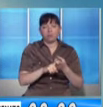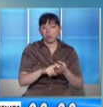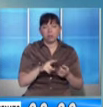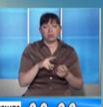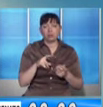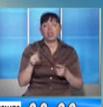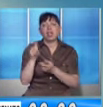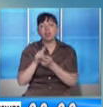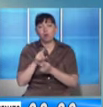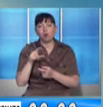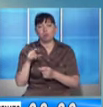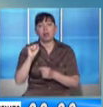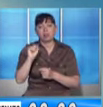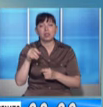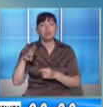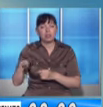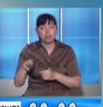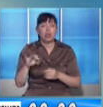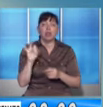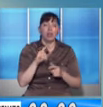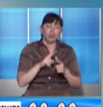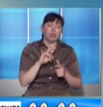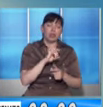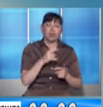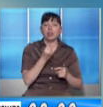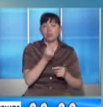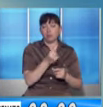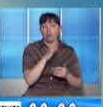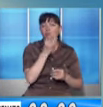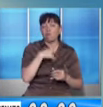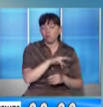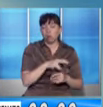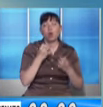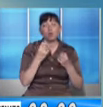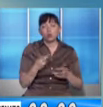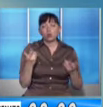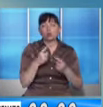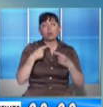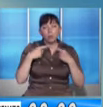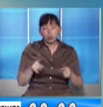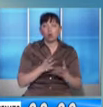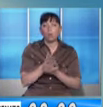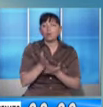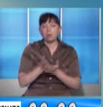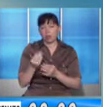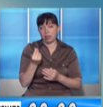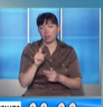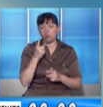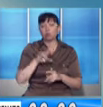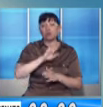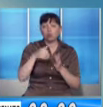teritorială administrativă. Ceea ce ne propunem noi să facem este să existe un alt model de finanțare a autorităților publice locale, pentru că până